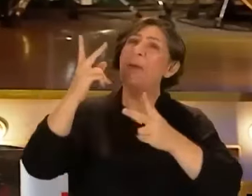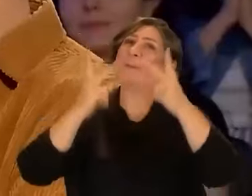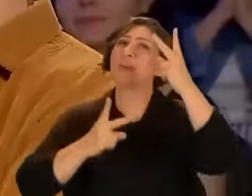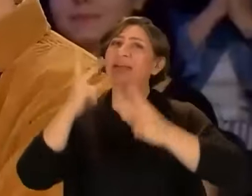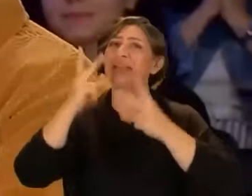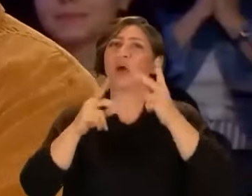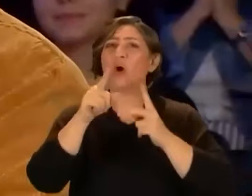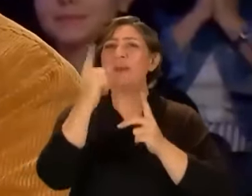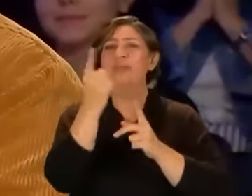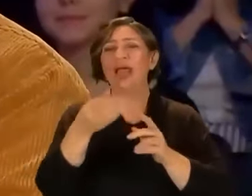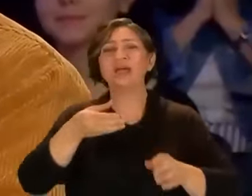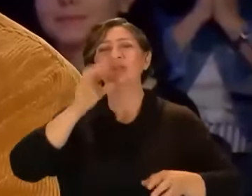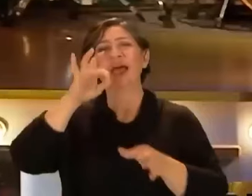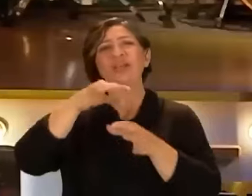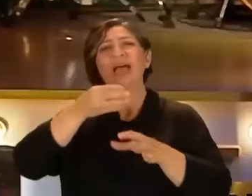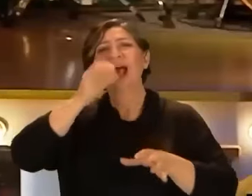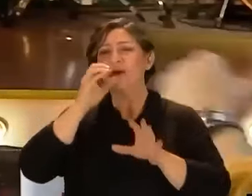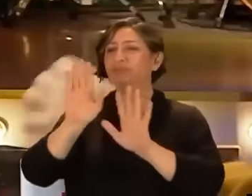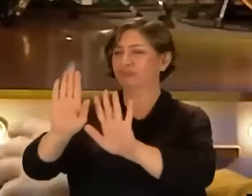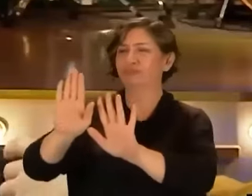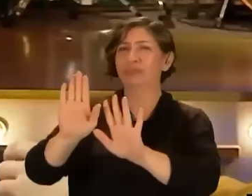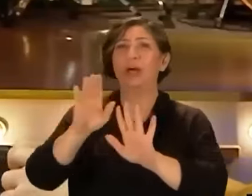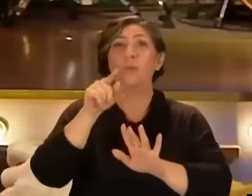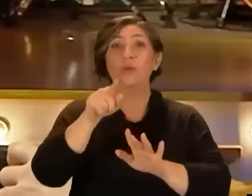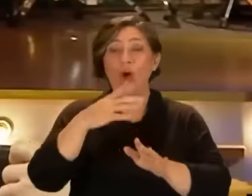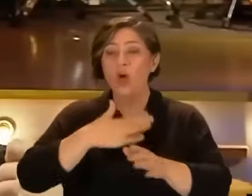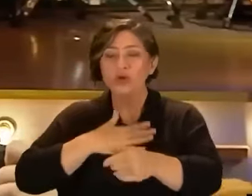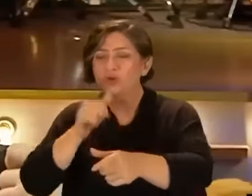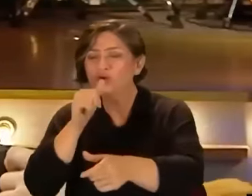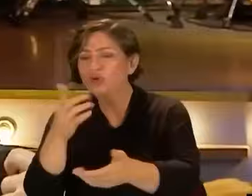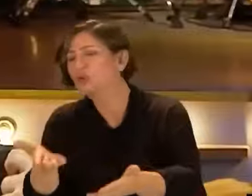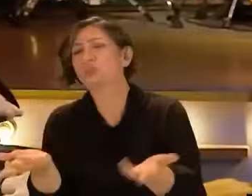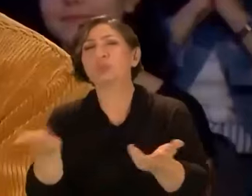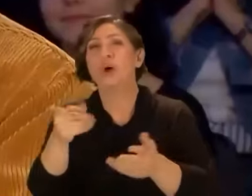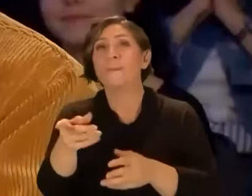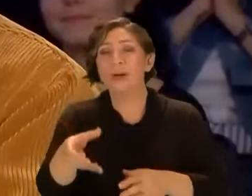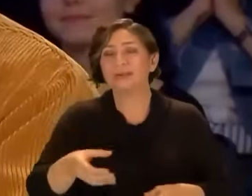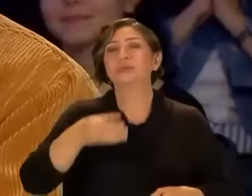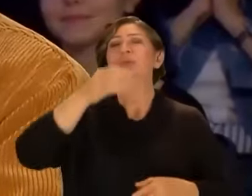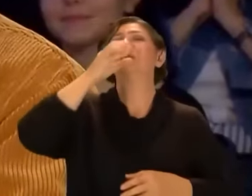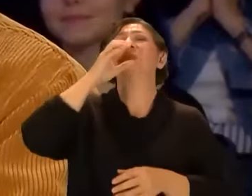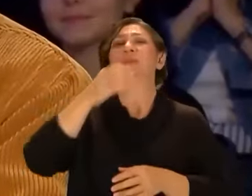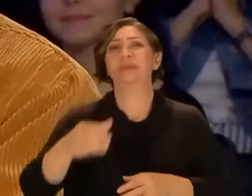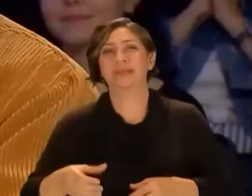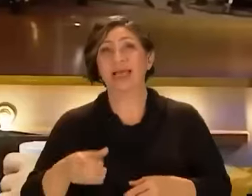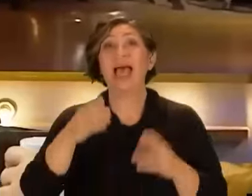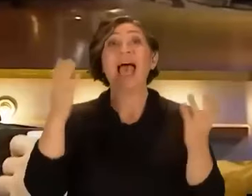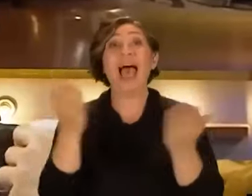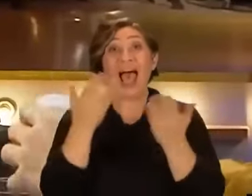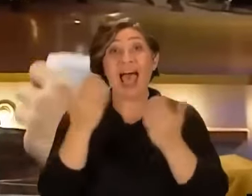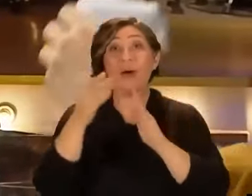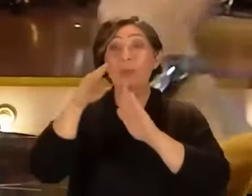Ara sıra orada bir şeyler içiyorsun, çay kahve neyse. Burada da önündeki ya da su, önündeki bardaktan bir şeyler içersin.